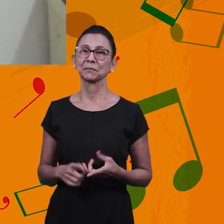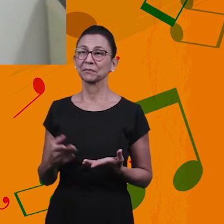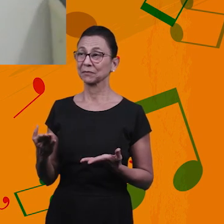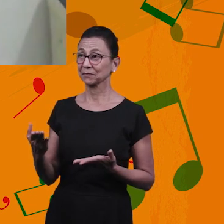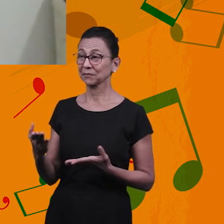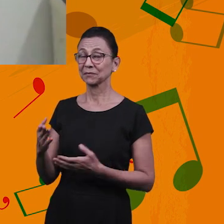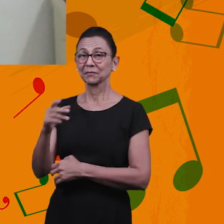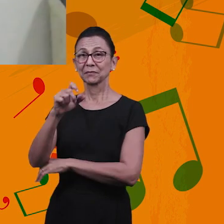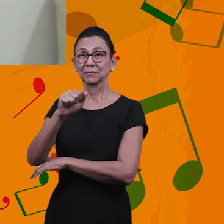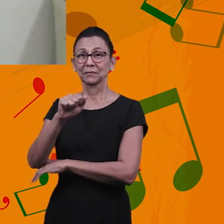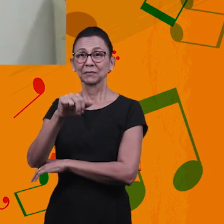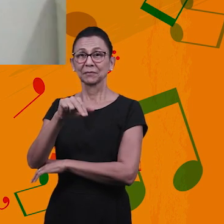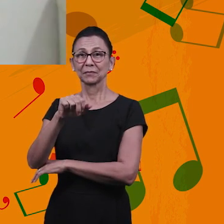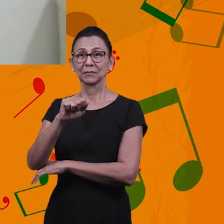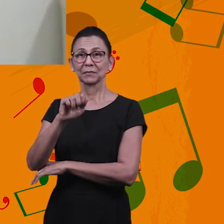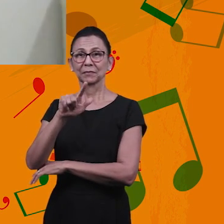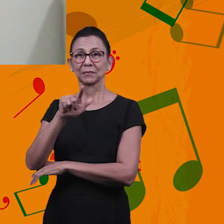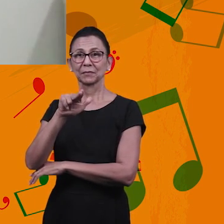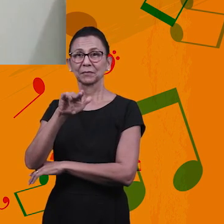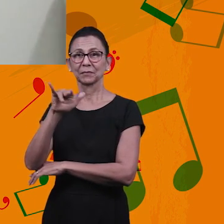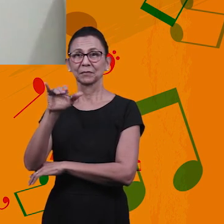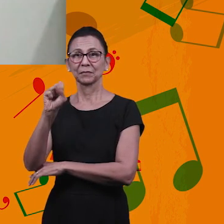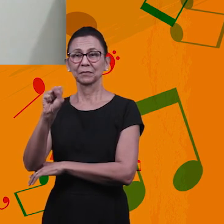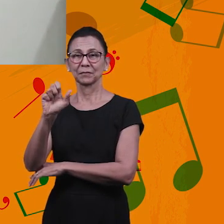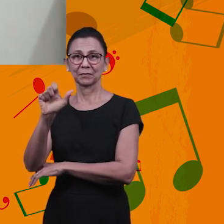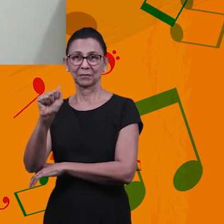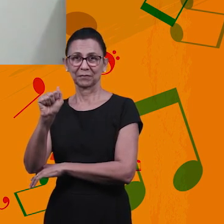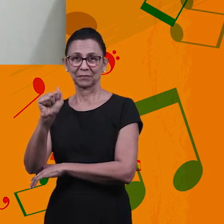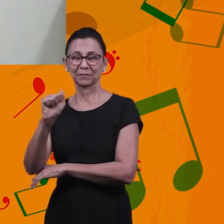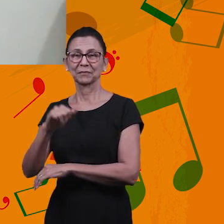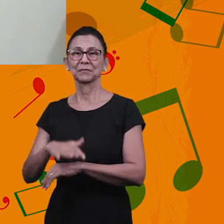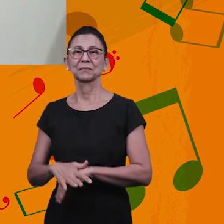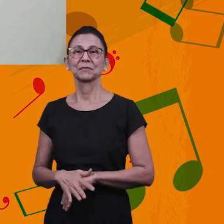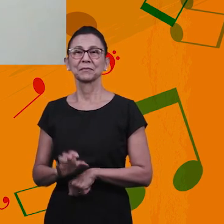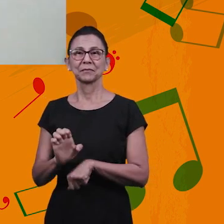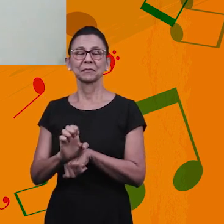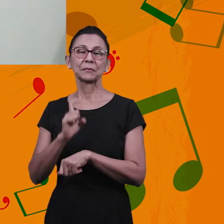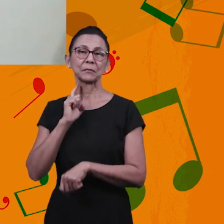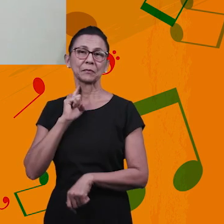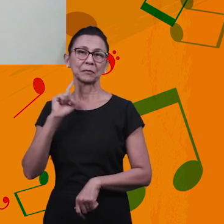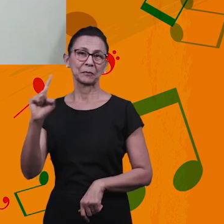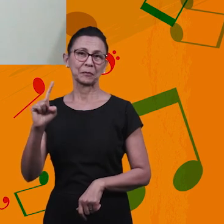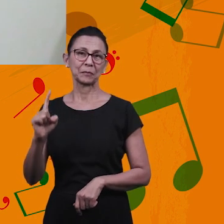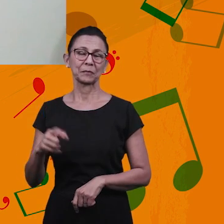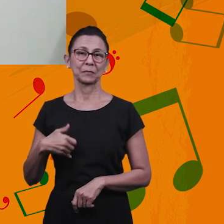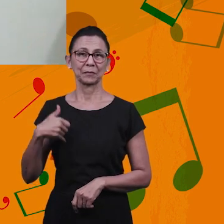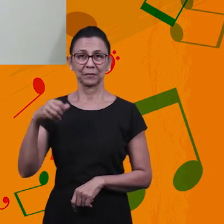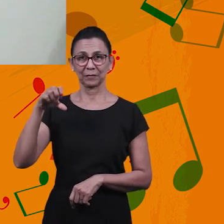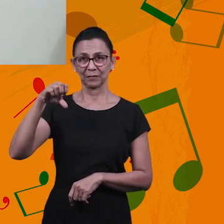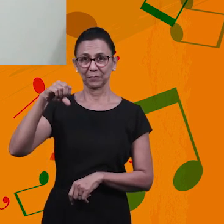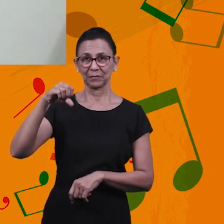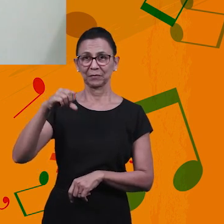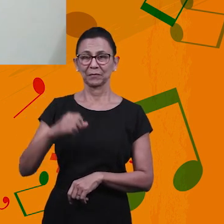Ana Luisa, a 9 ans, de Montes Claros, Minas Gerais.